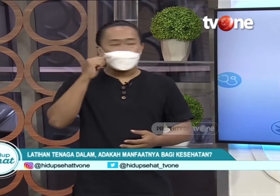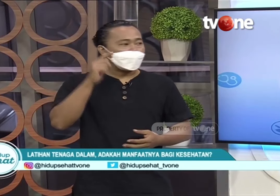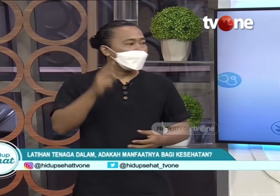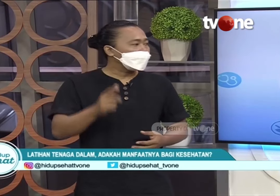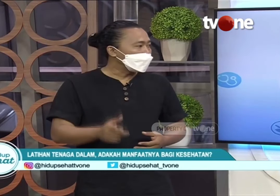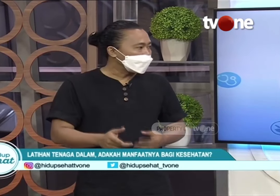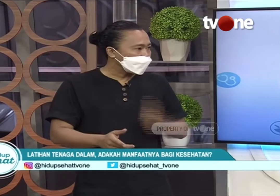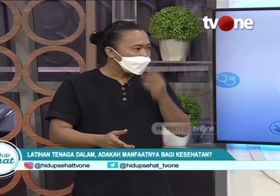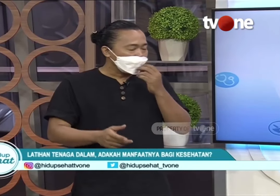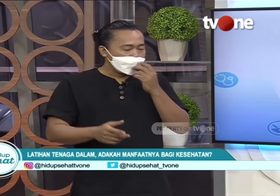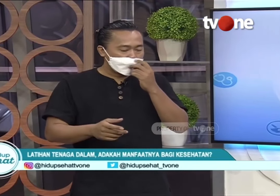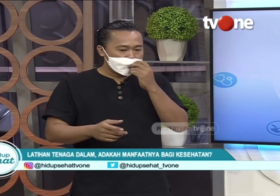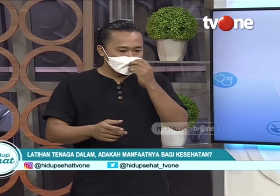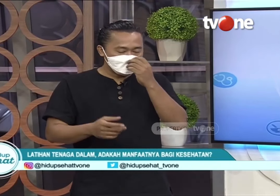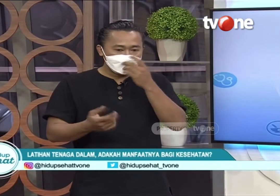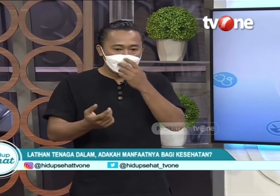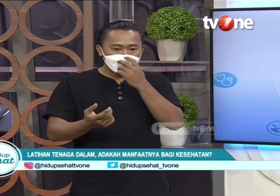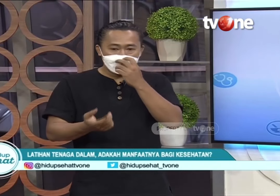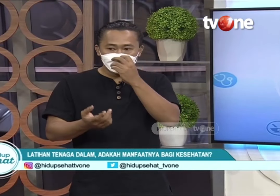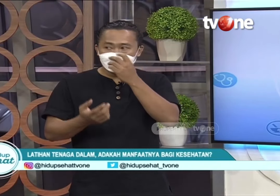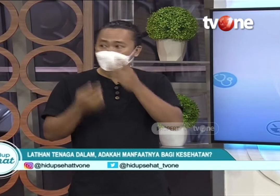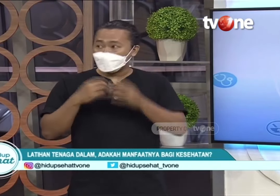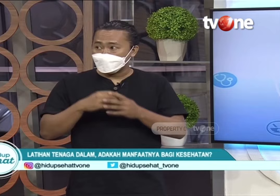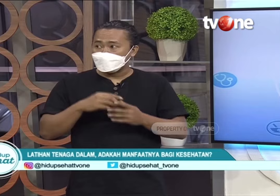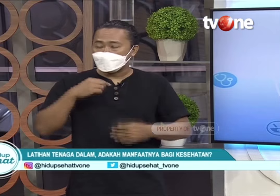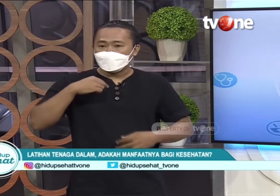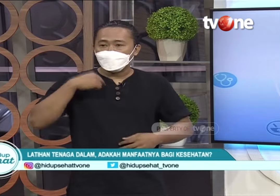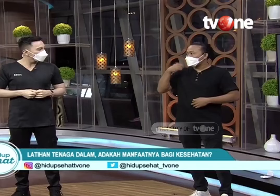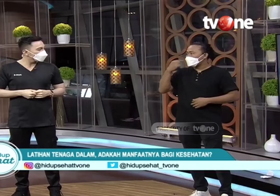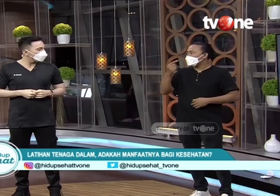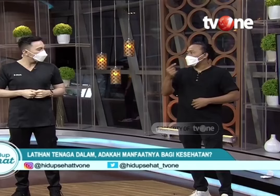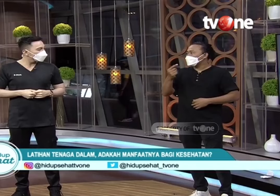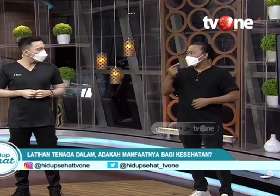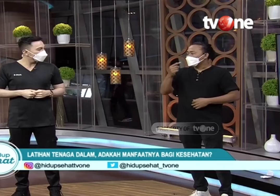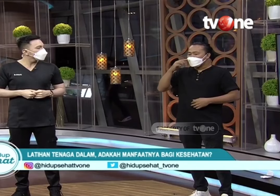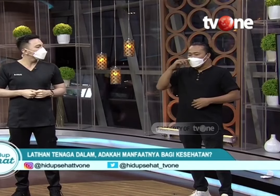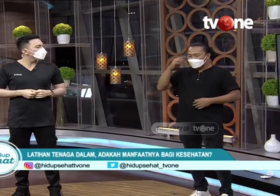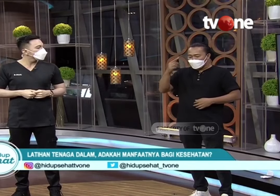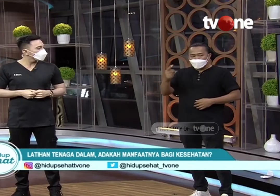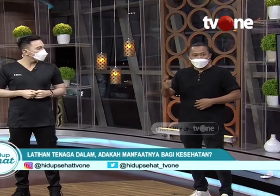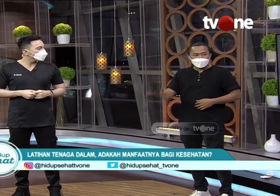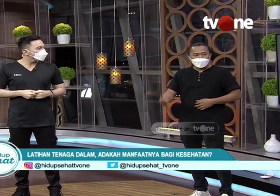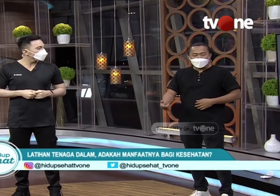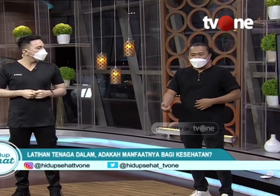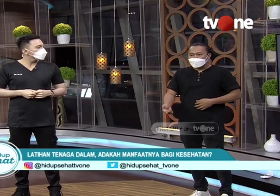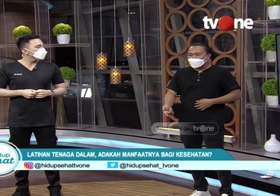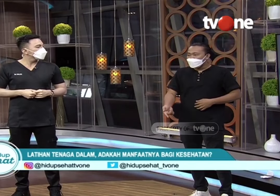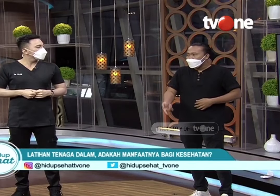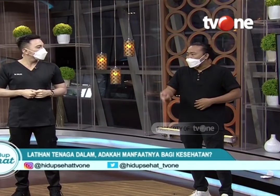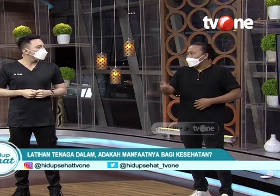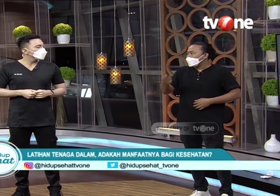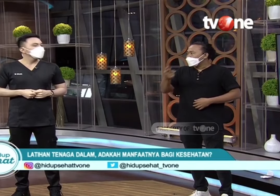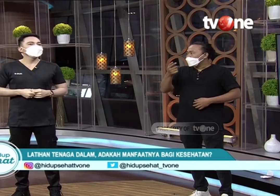itu dikeluarkan melalui hidung artinya sebelum kita melakukan hitungan pernapasan kita kosongkan dulu jadi dikosongkan